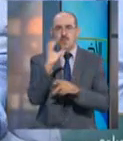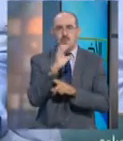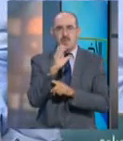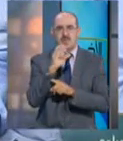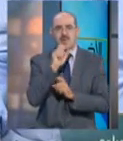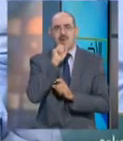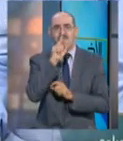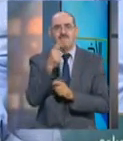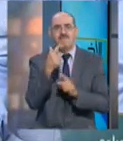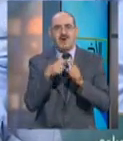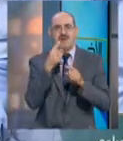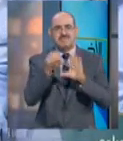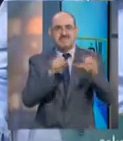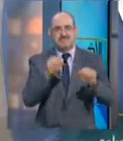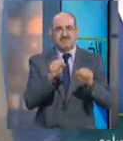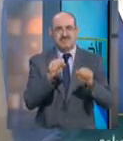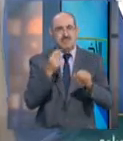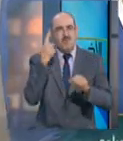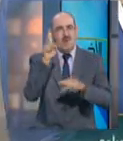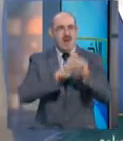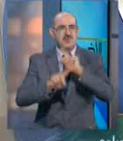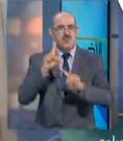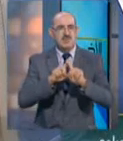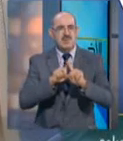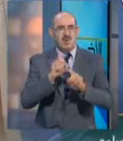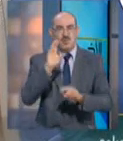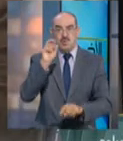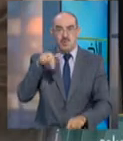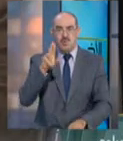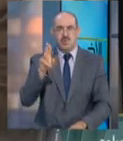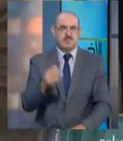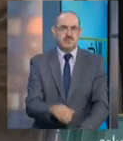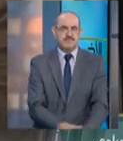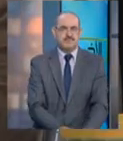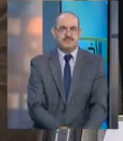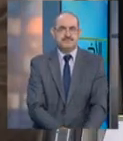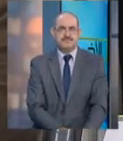إنهاء الاستعمار للجمعية العامة للأمم المتحدة.